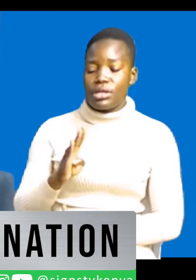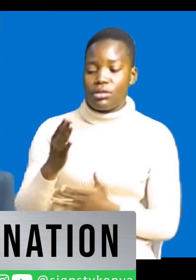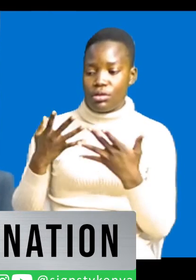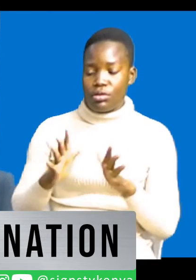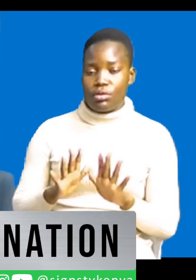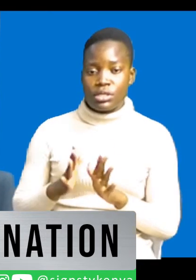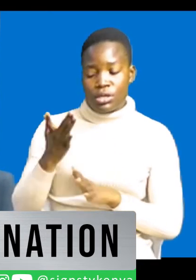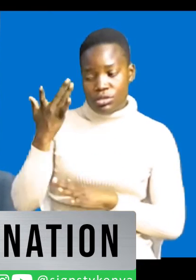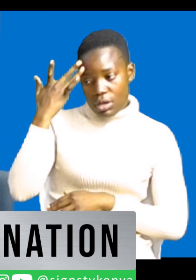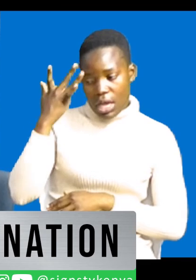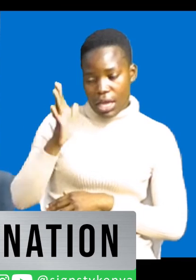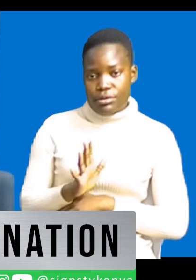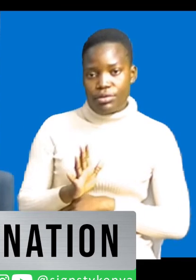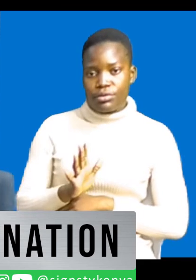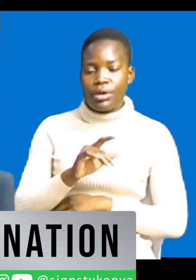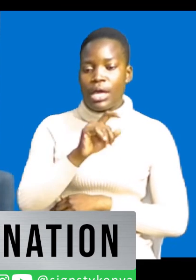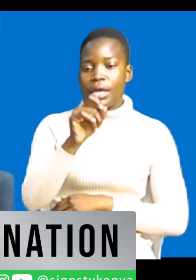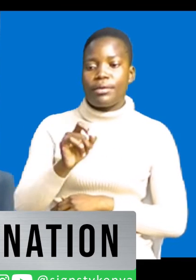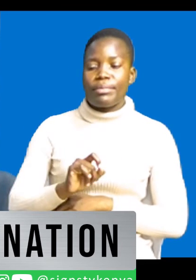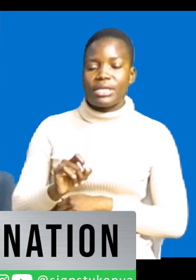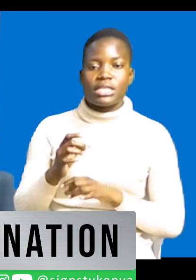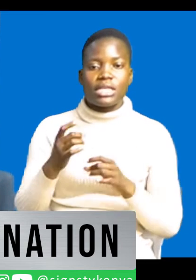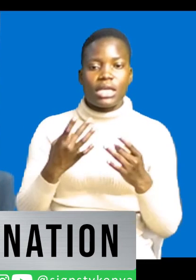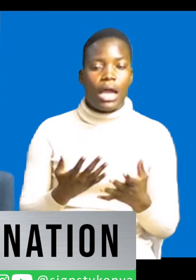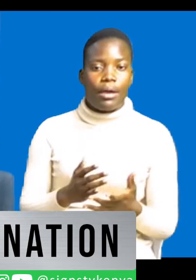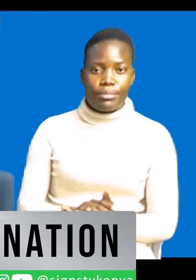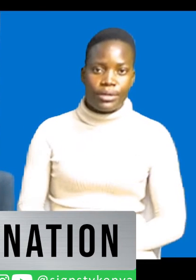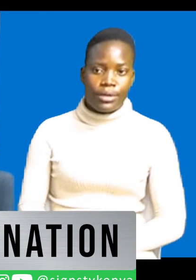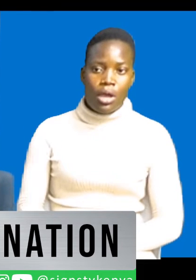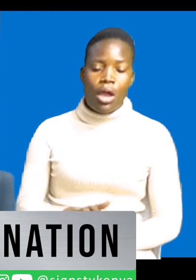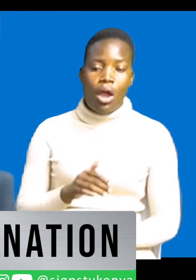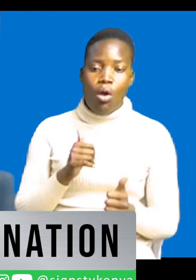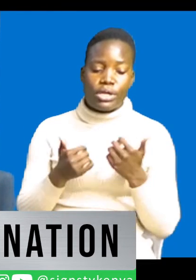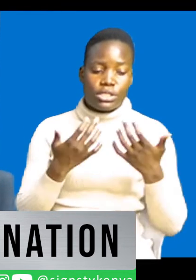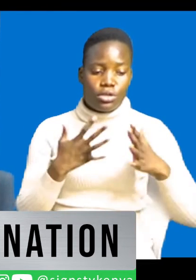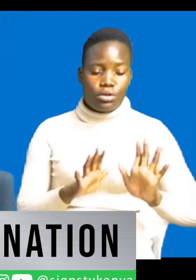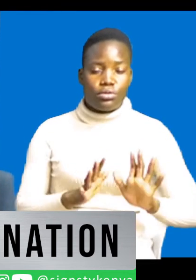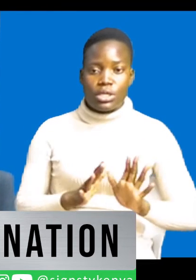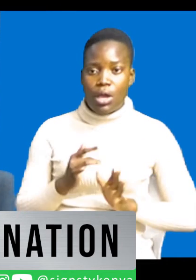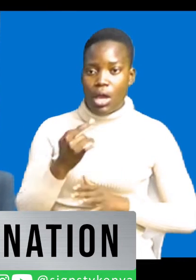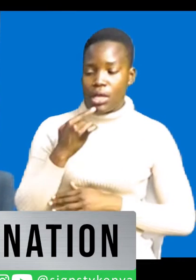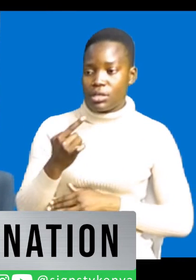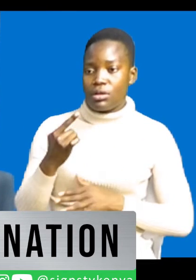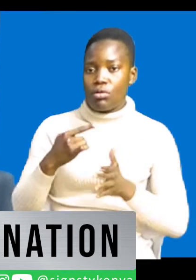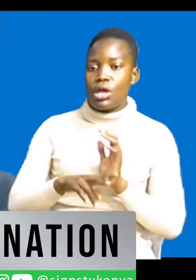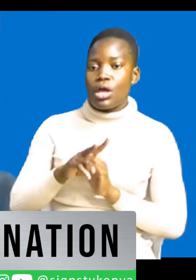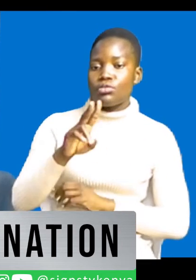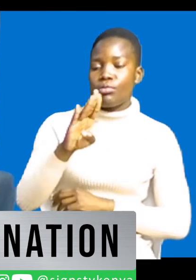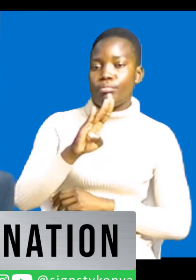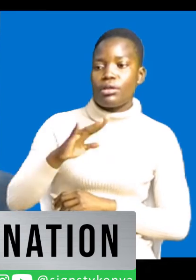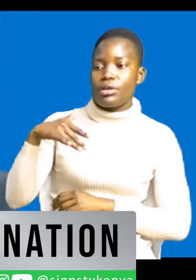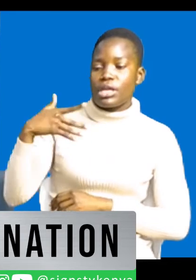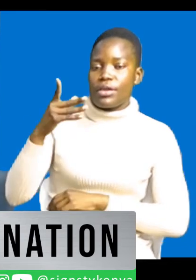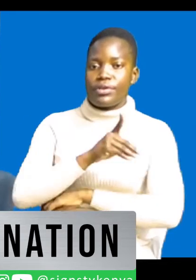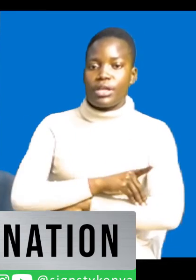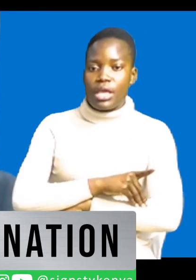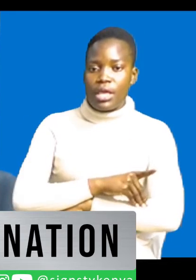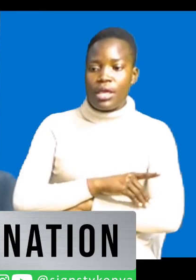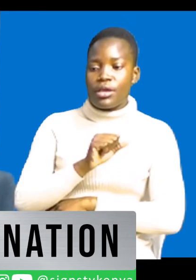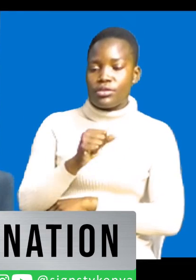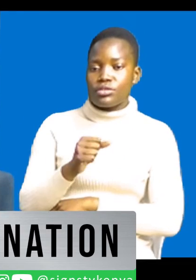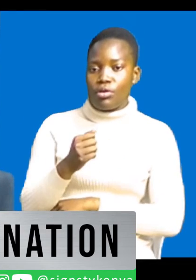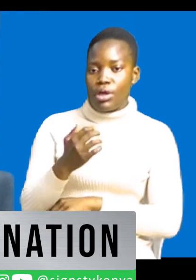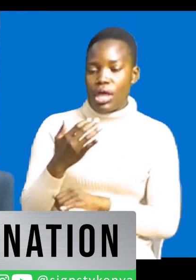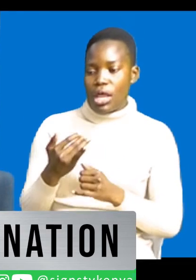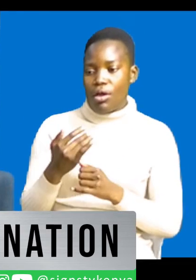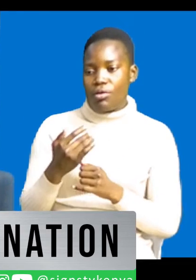lost. Sijui ni percentage gani ngapi that gets lost. Tuliambiwa bilioni 2 kila siku. Kwa hivyo vile tunaongea